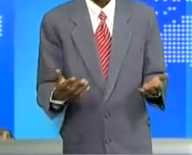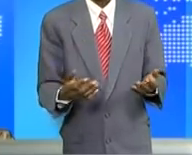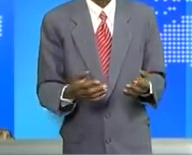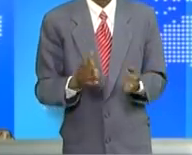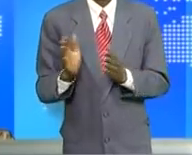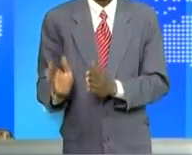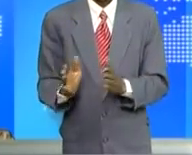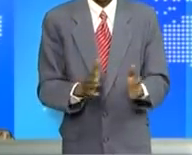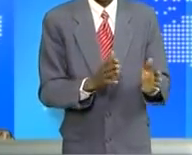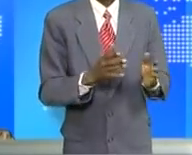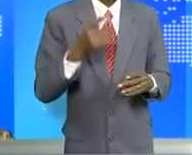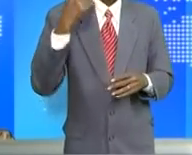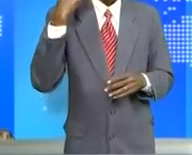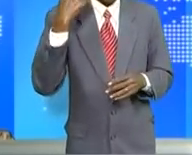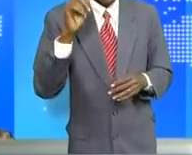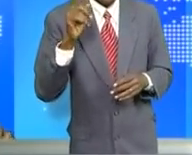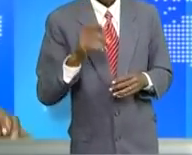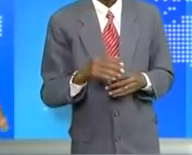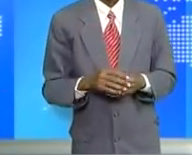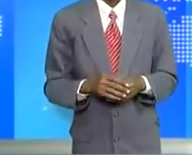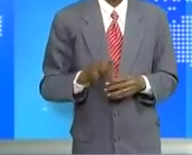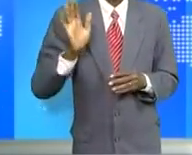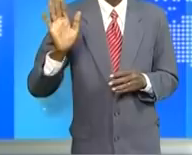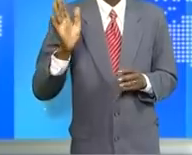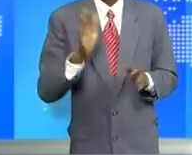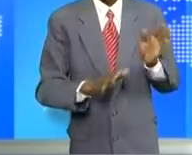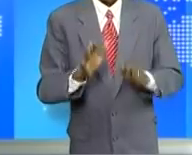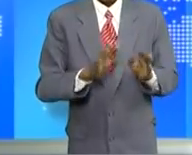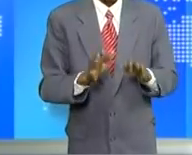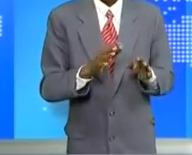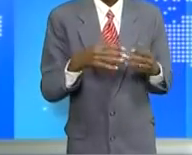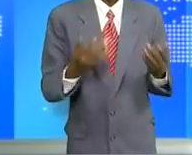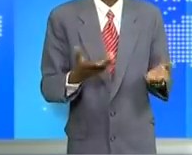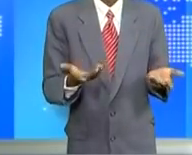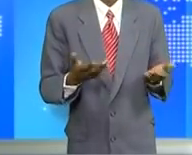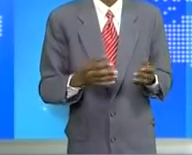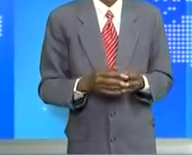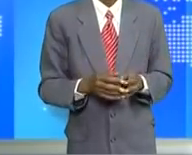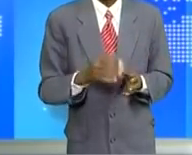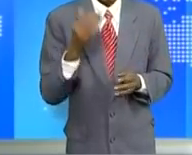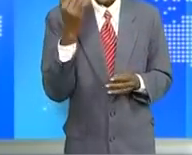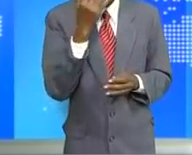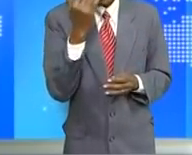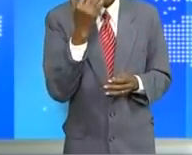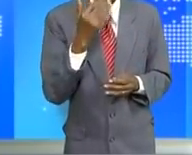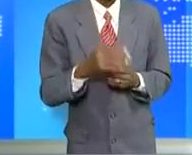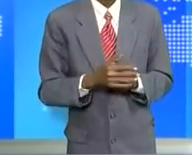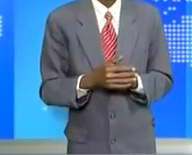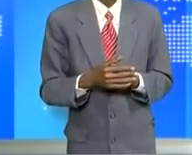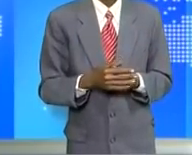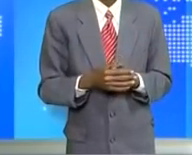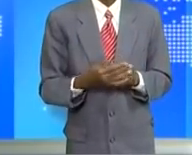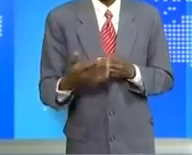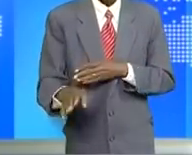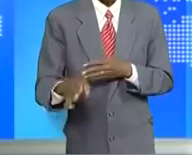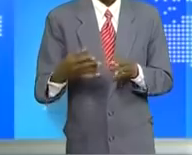du chef de l'État, Félix-Antoine Tshisekedi. Pour la partie congolaise, Kenneth Kaunda était le symbole du patriotisme et